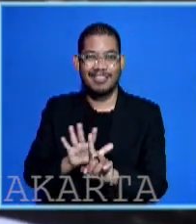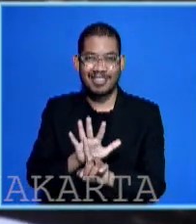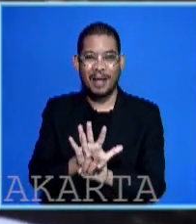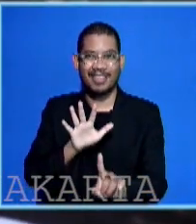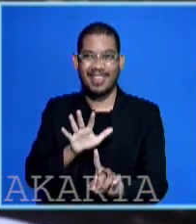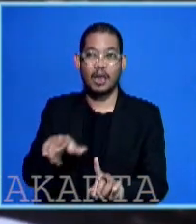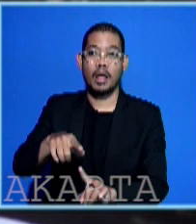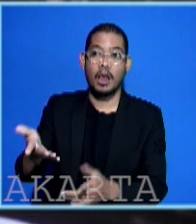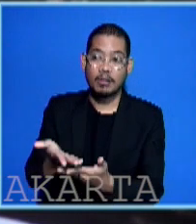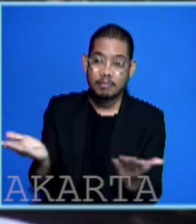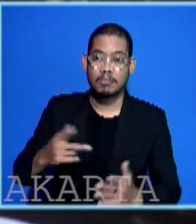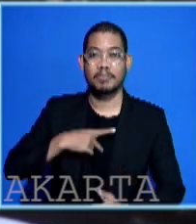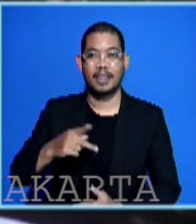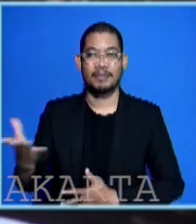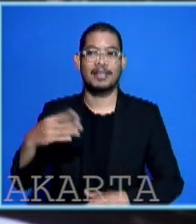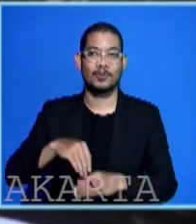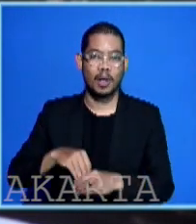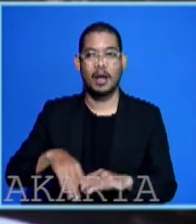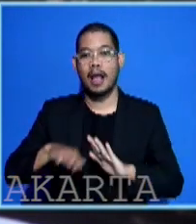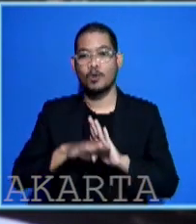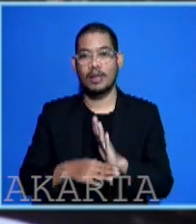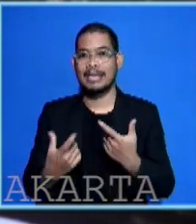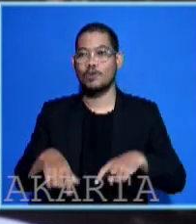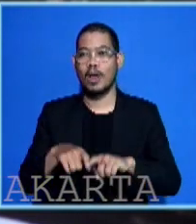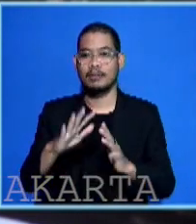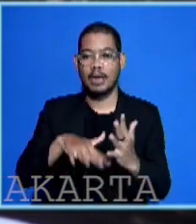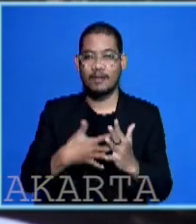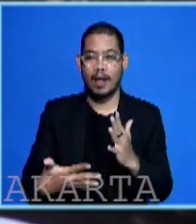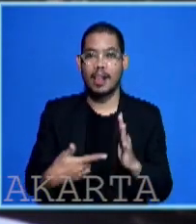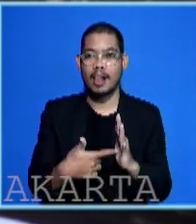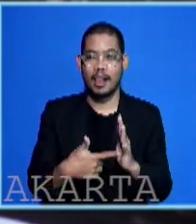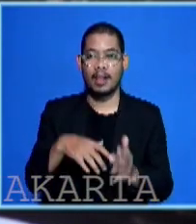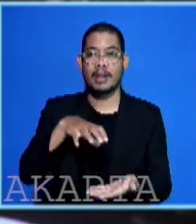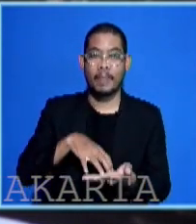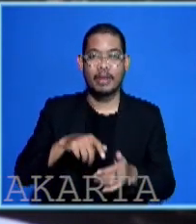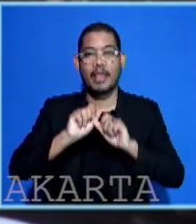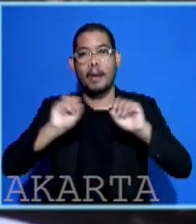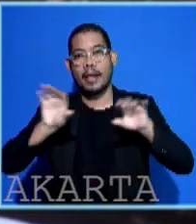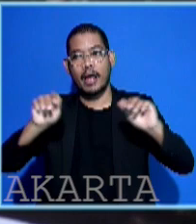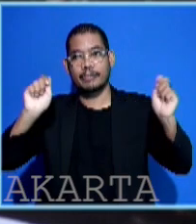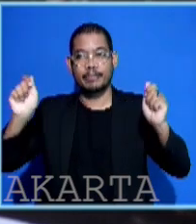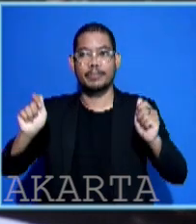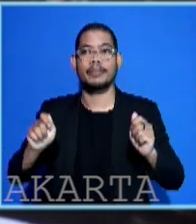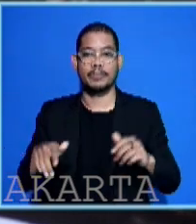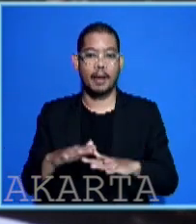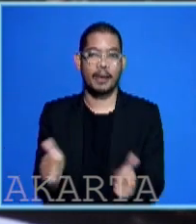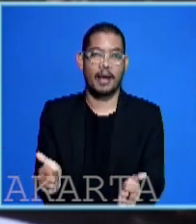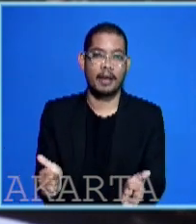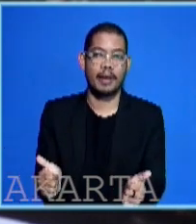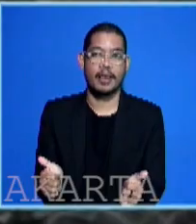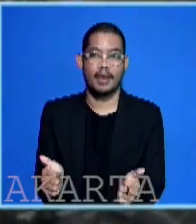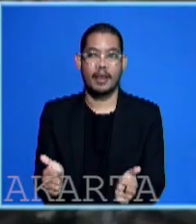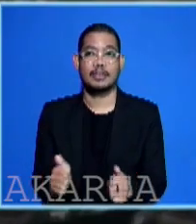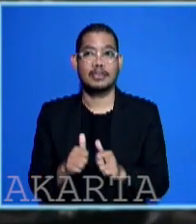regulasi yang ada baik terkait jadwal tempat dan waktu kampanye maupun terit keamanan dan